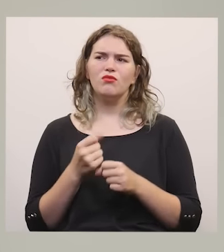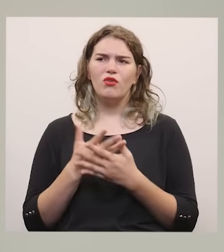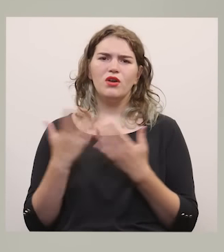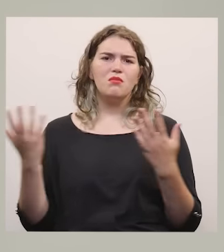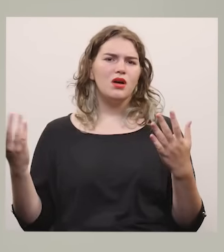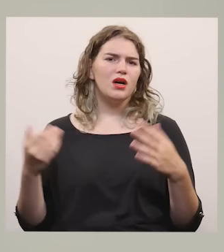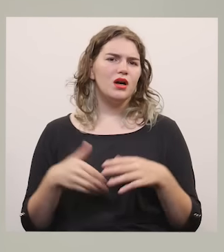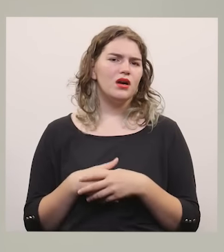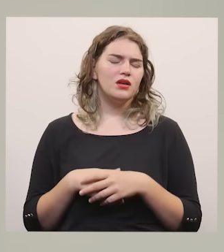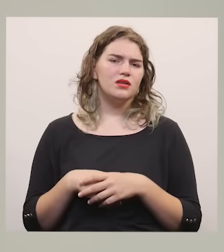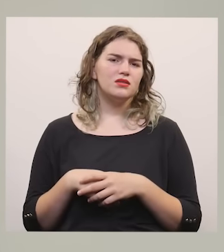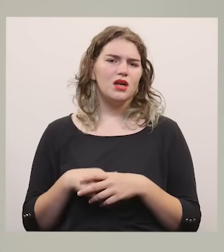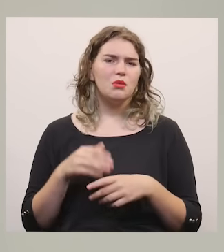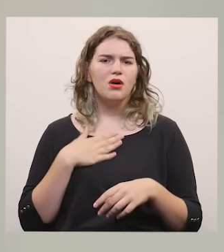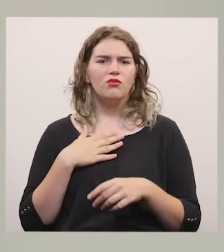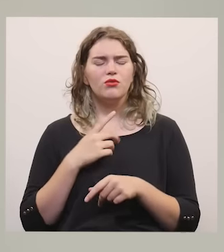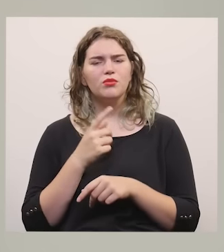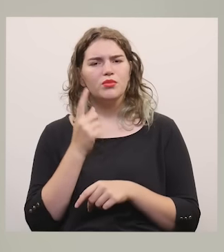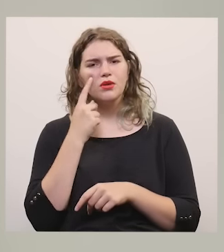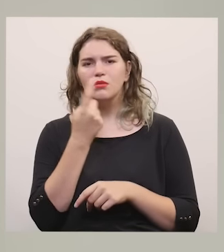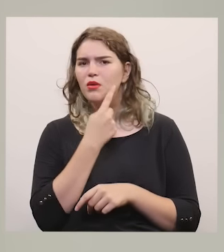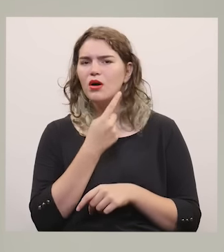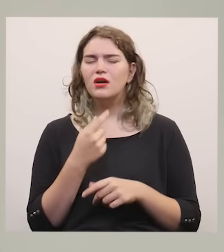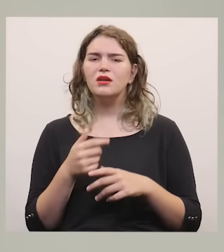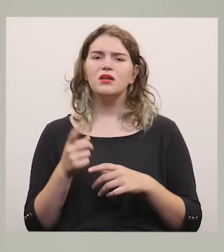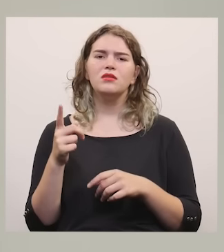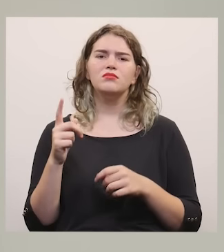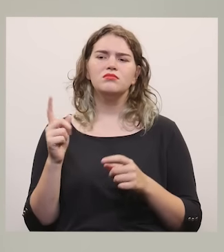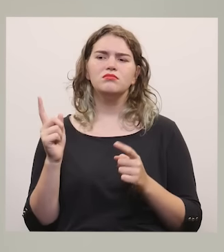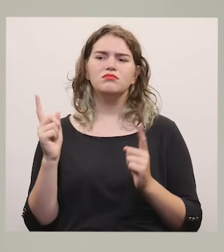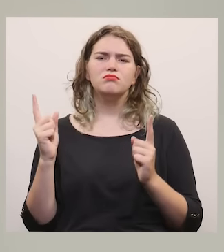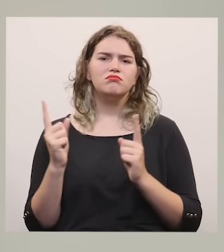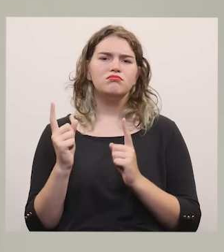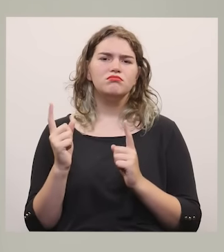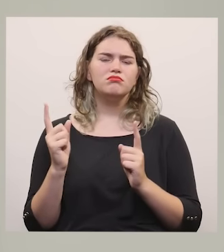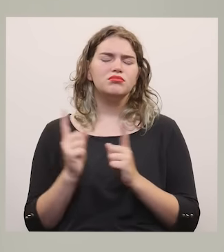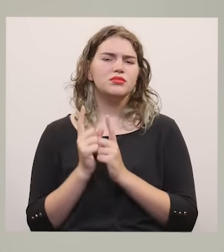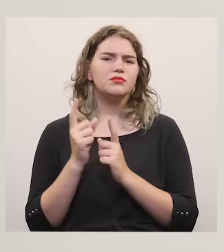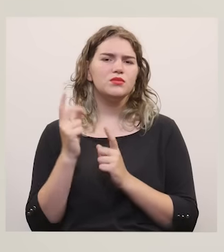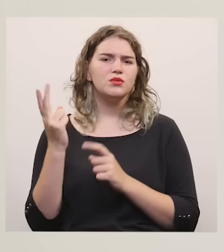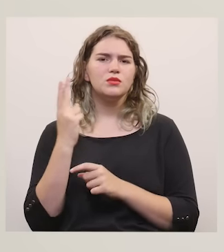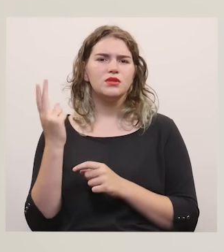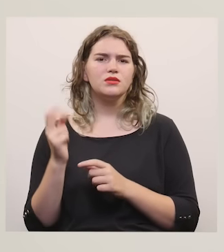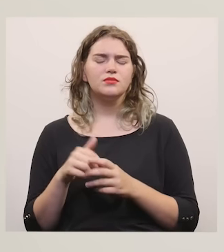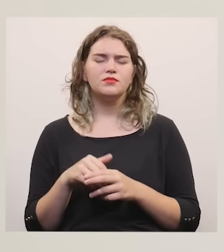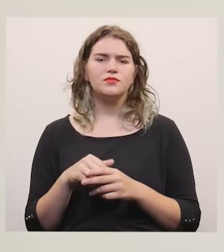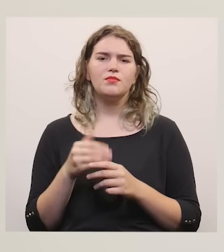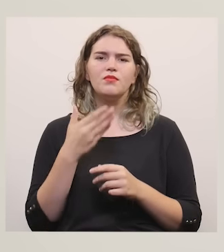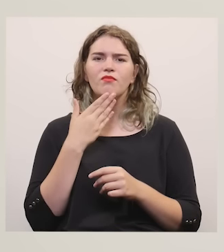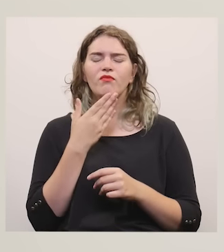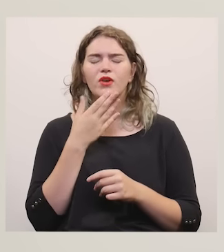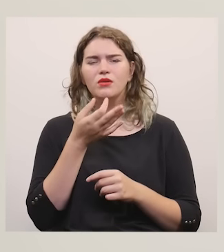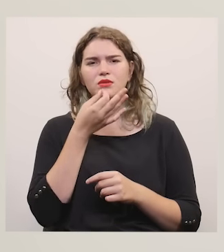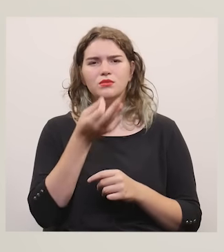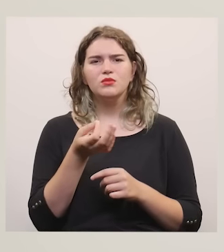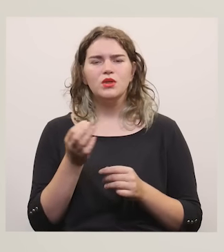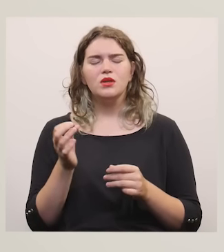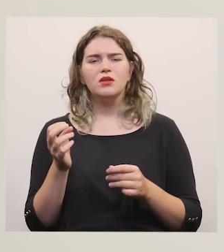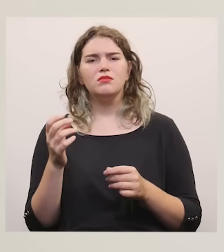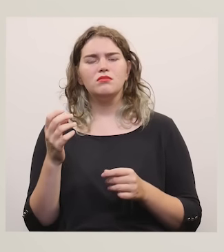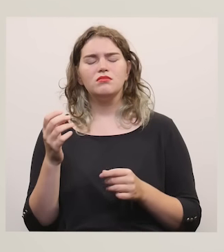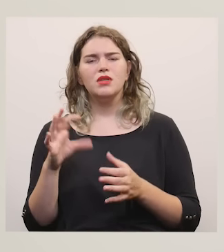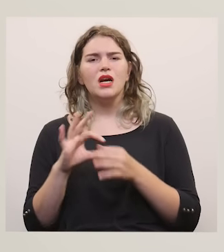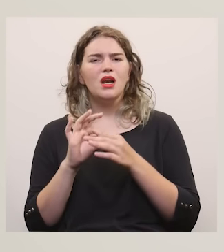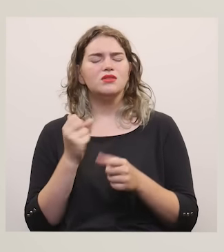mare. Atunci am avut așa, pot să spun că primul impact cu Dumnezeu, că l-am văzut ce, acolo. Aș mai rămâne un pic da. Aici, ce relație